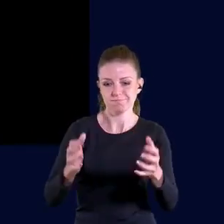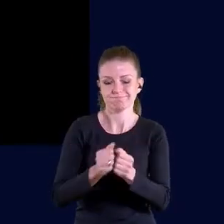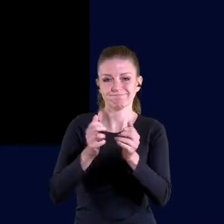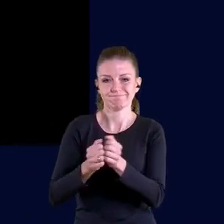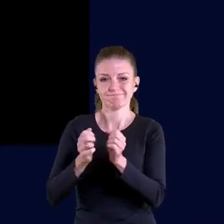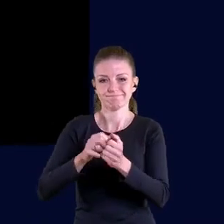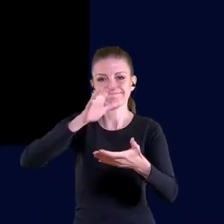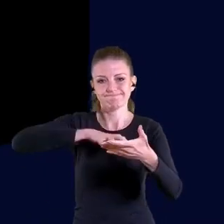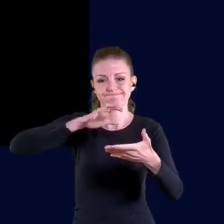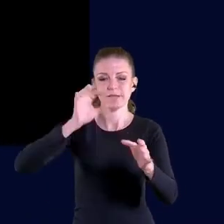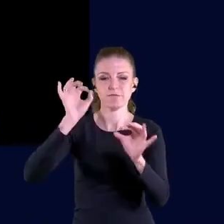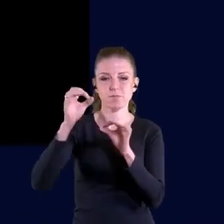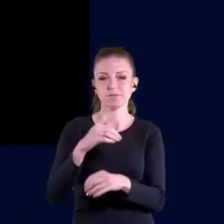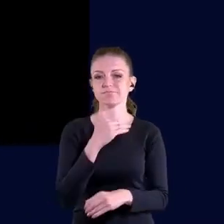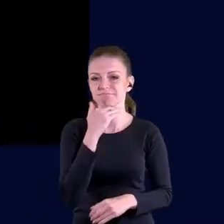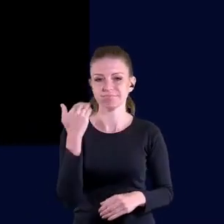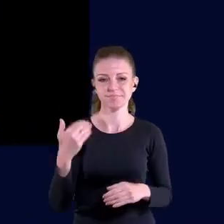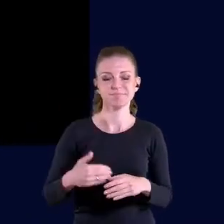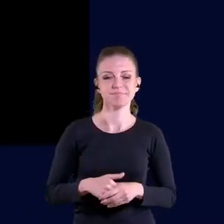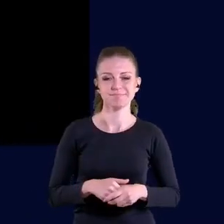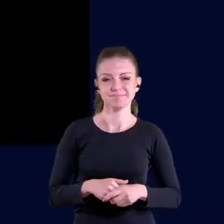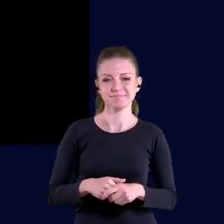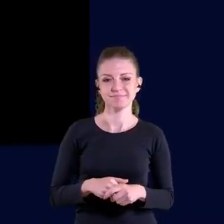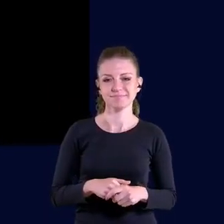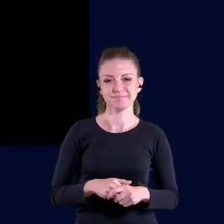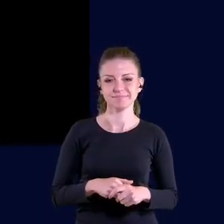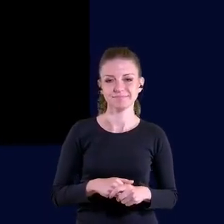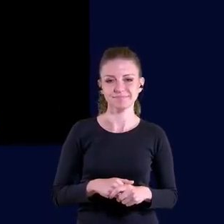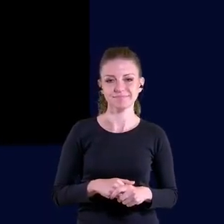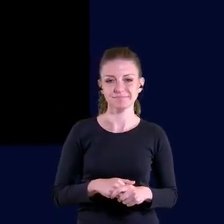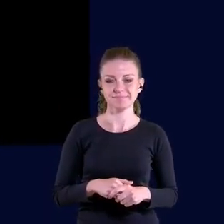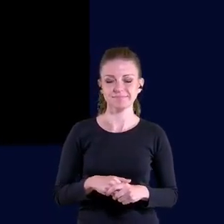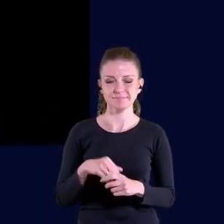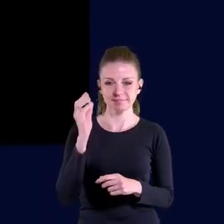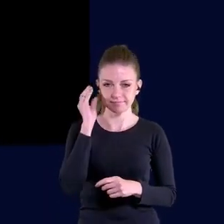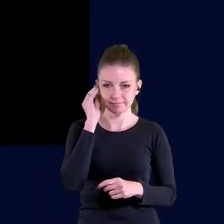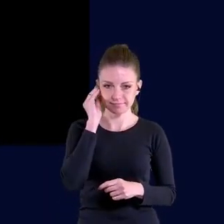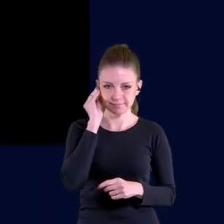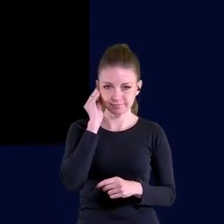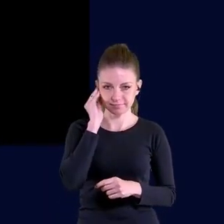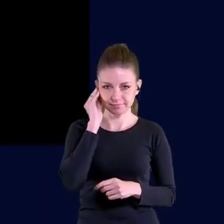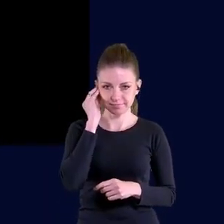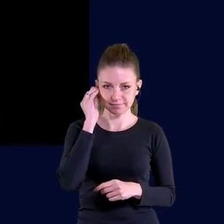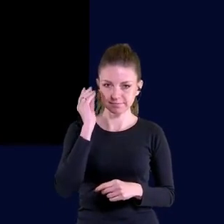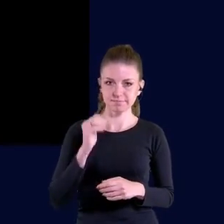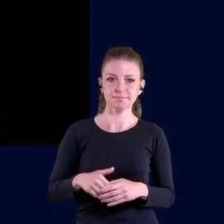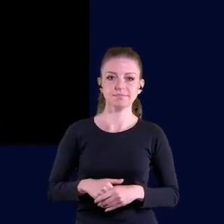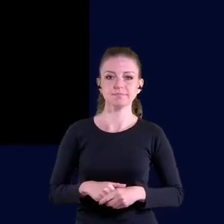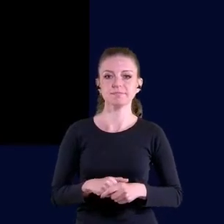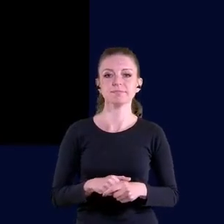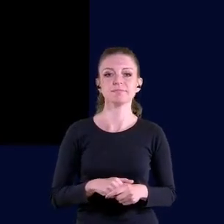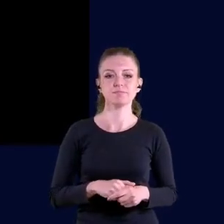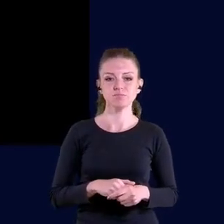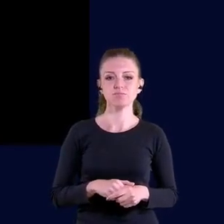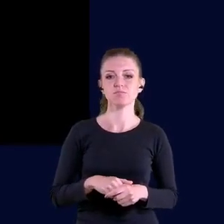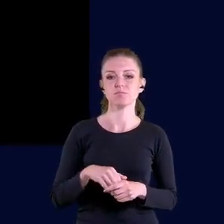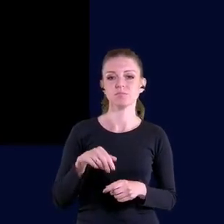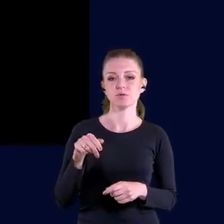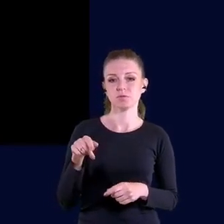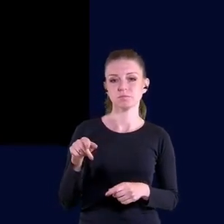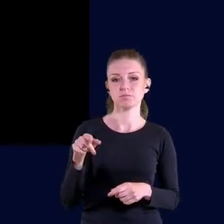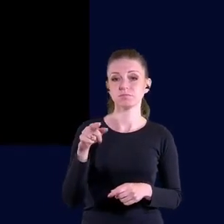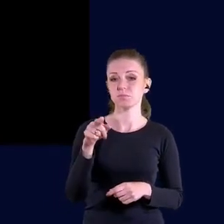również zgłosiłam to do and really ono jest indeksowane antilles prawda cross-env